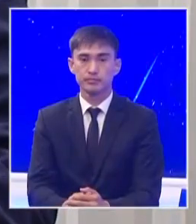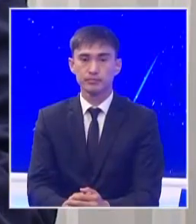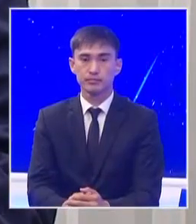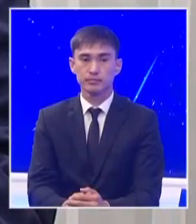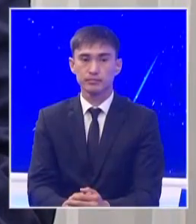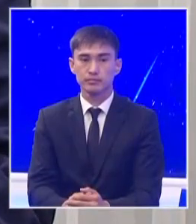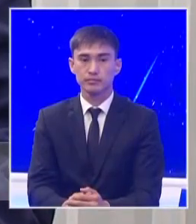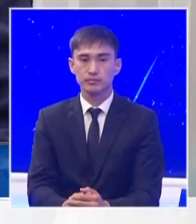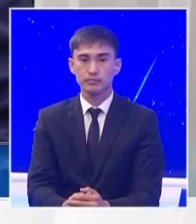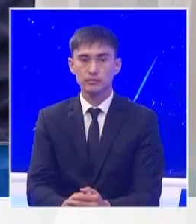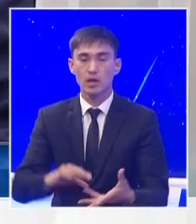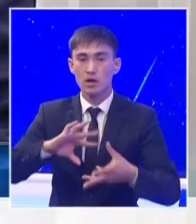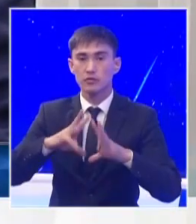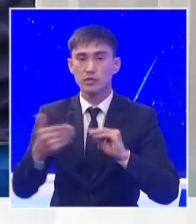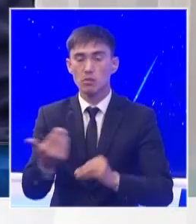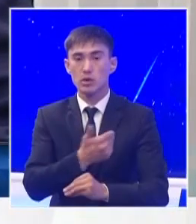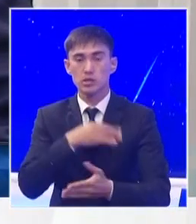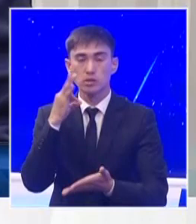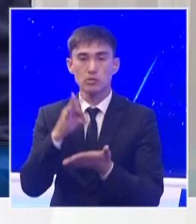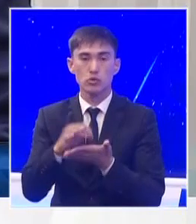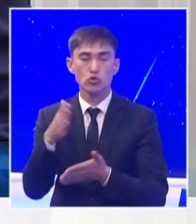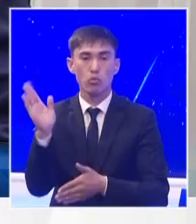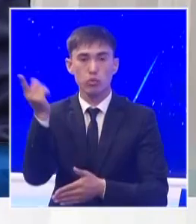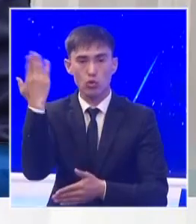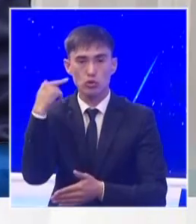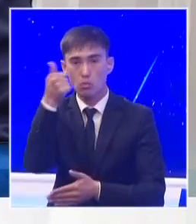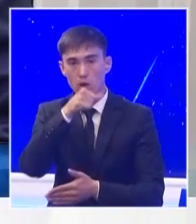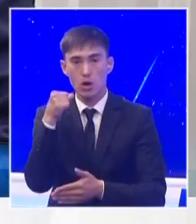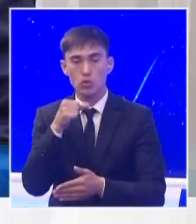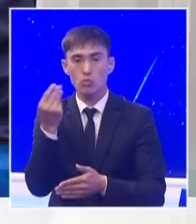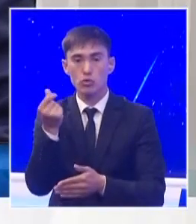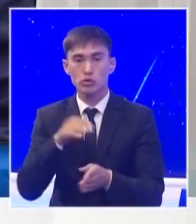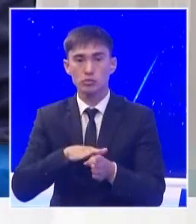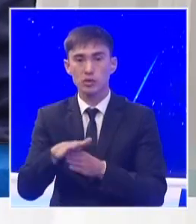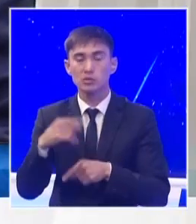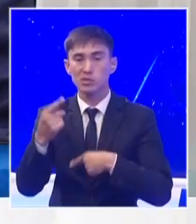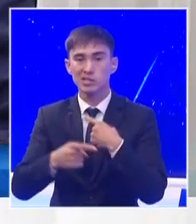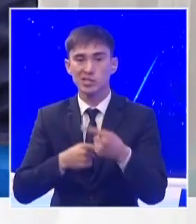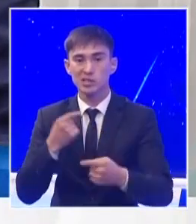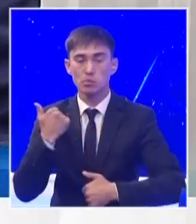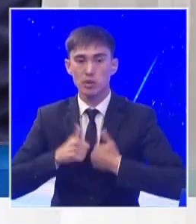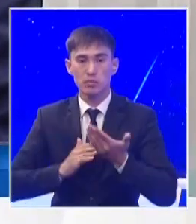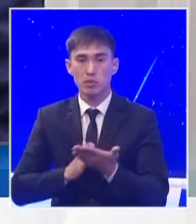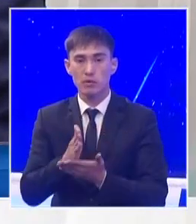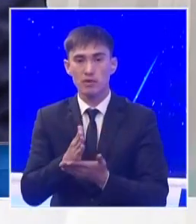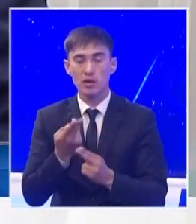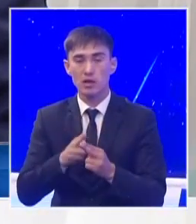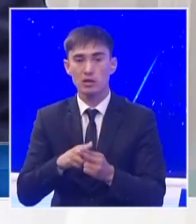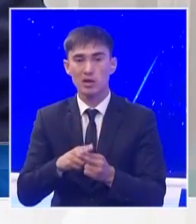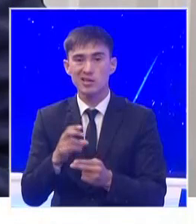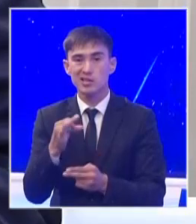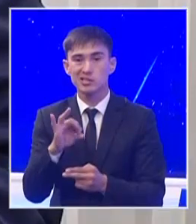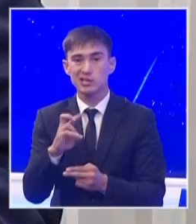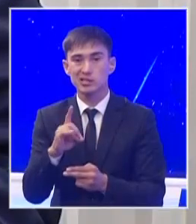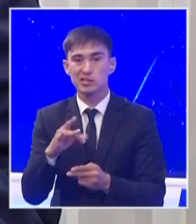был торгожила. В целом, хотелось бы отметить, что в прошлом году бюджет исполнялся по следующим приоритетным направлениям. Это